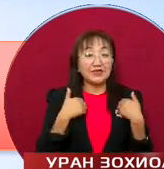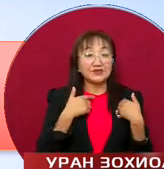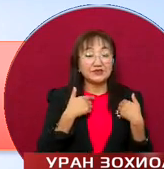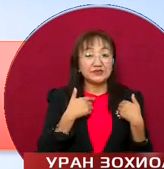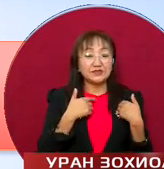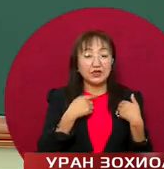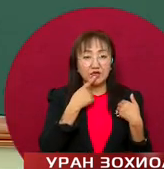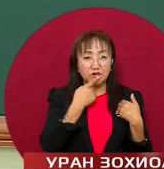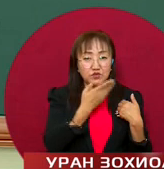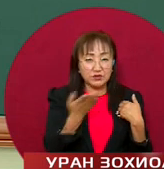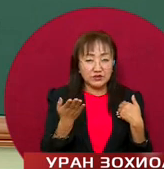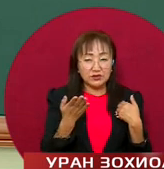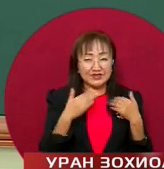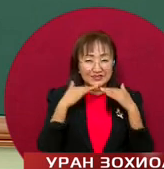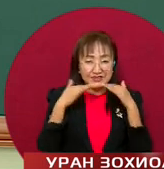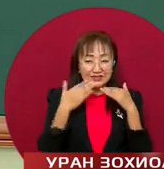зүйлийг амжилтан хэлээ хүүхдүүдээ.